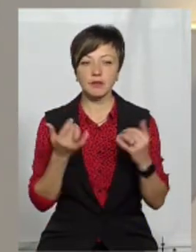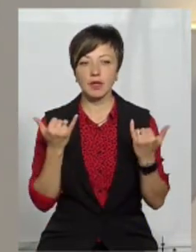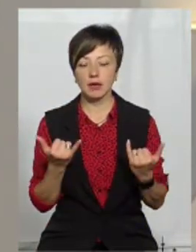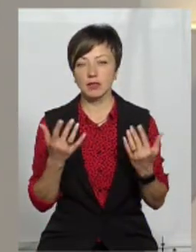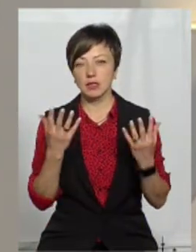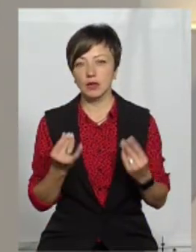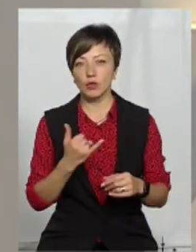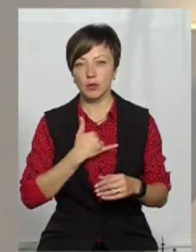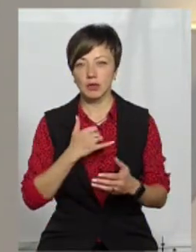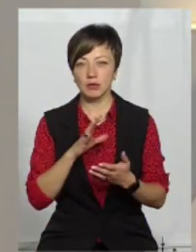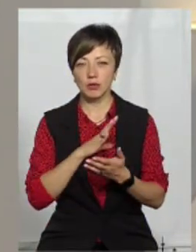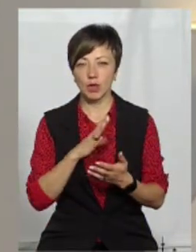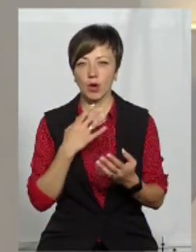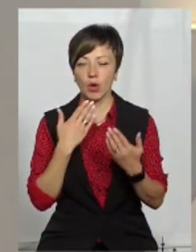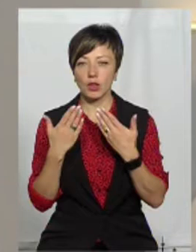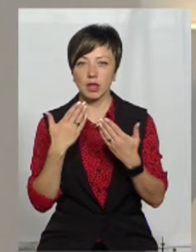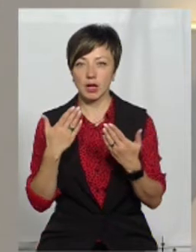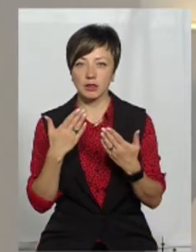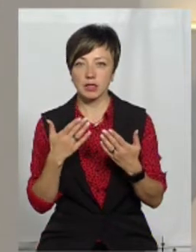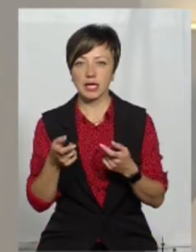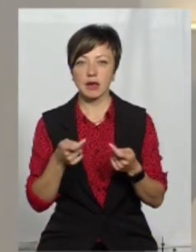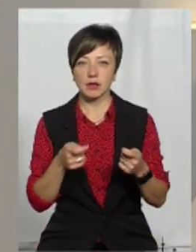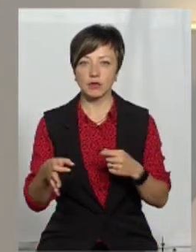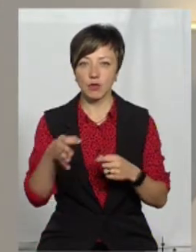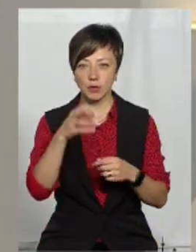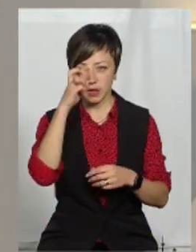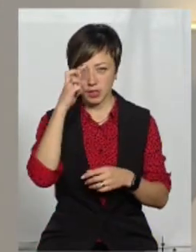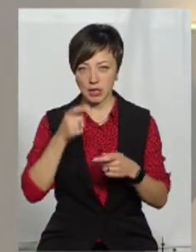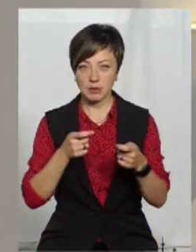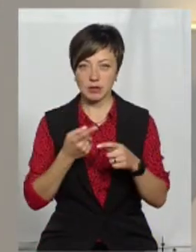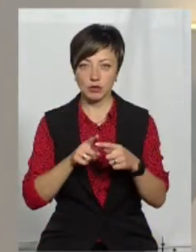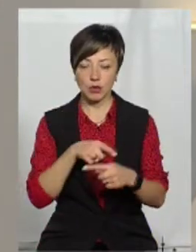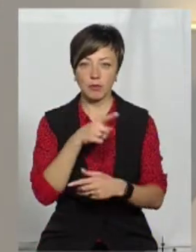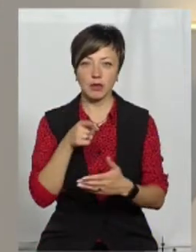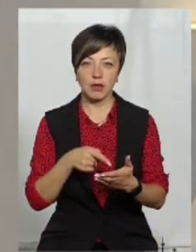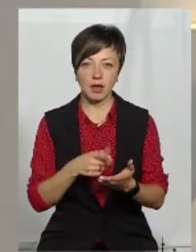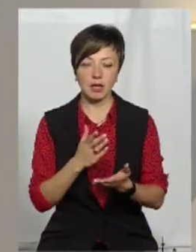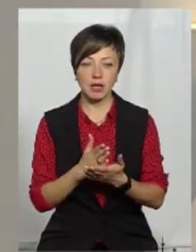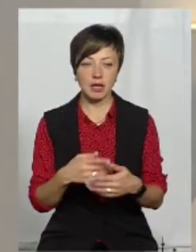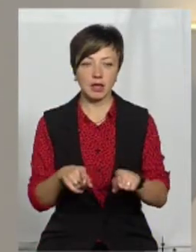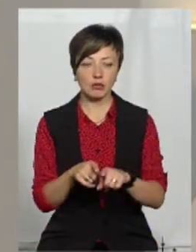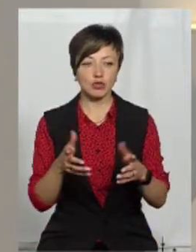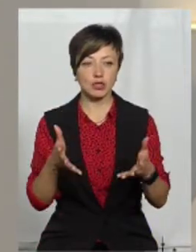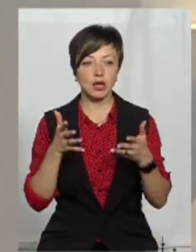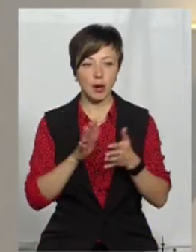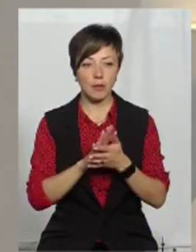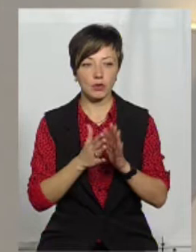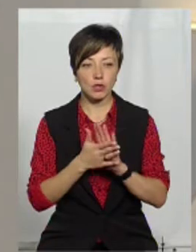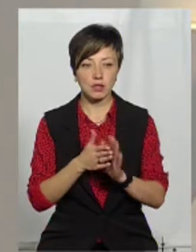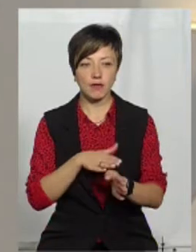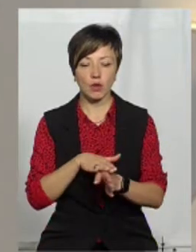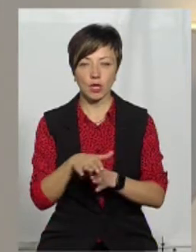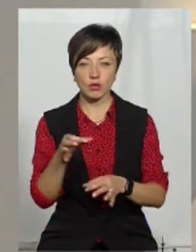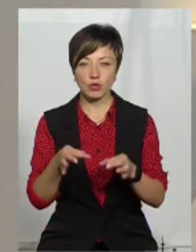були робочі контакти з керівництвом обладміністрації, розмови з цього питання. Є також чітка позиція щодо виконання